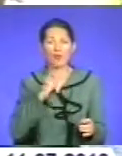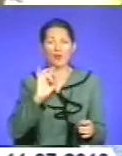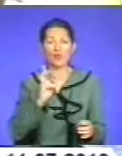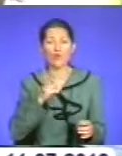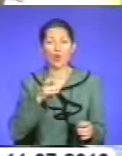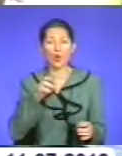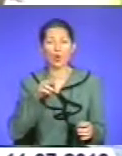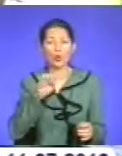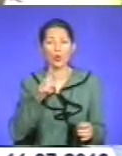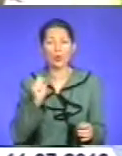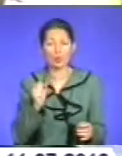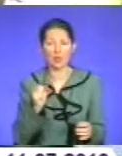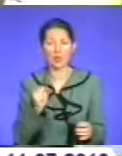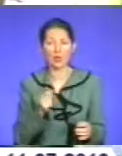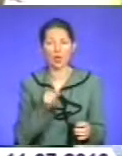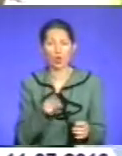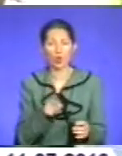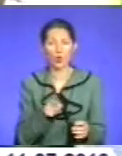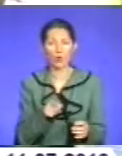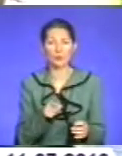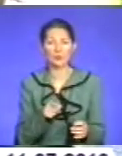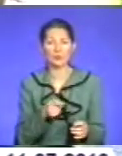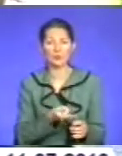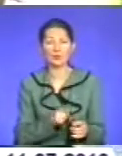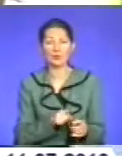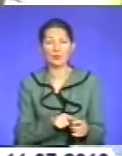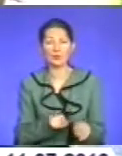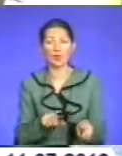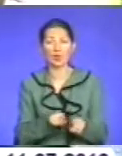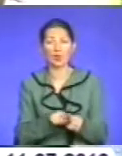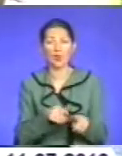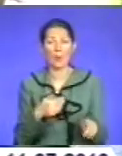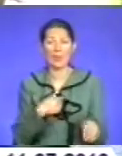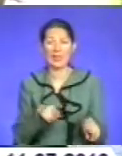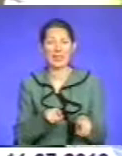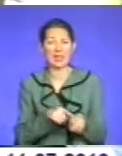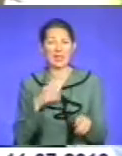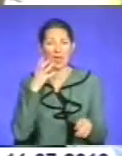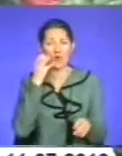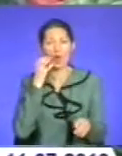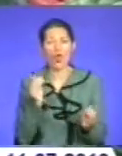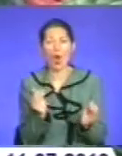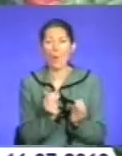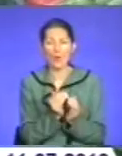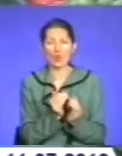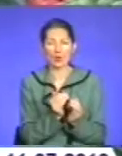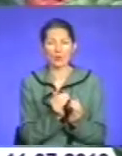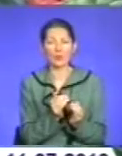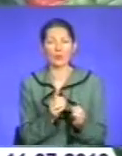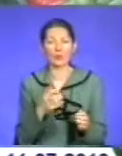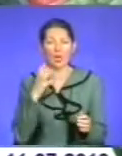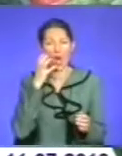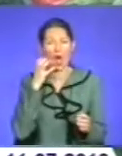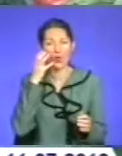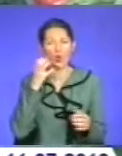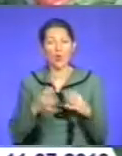таким як фруктоза. І тому зазвичай теж ми такі фрукти обмежуємо. Фруктово-овочева дієта